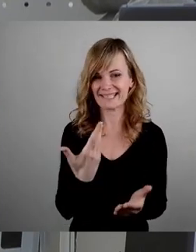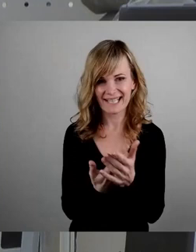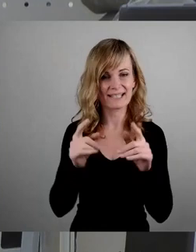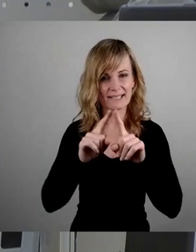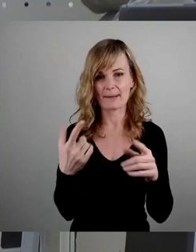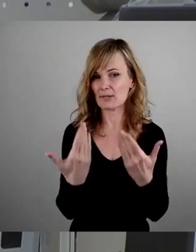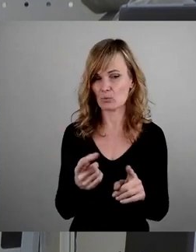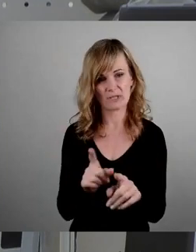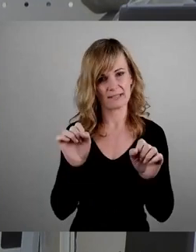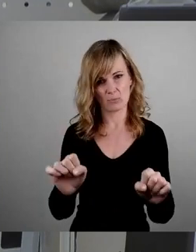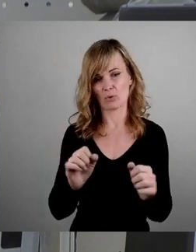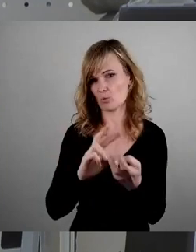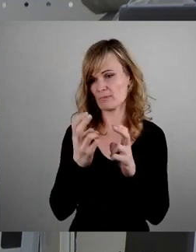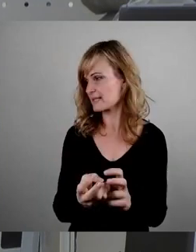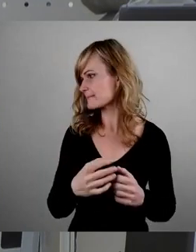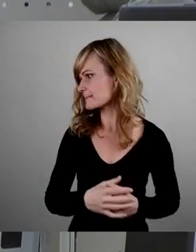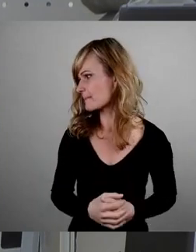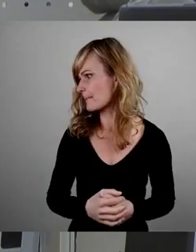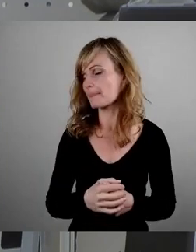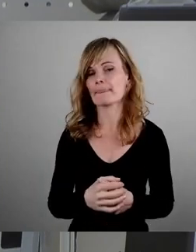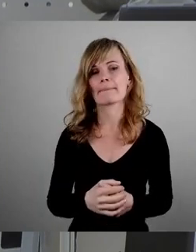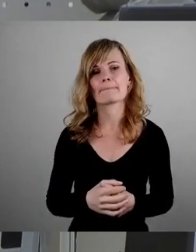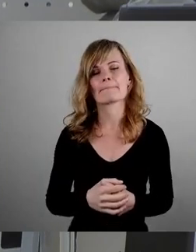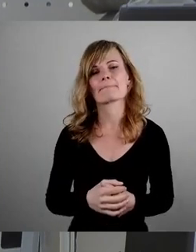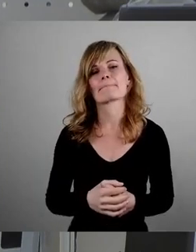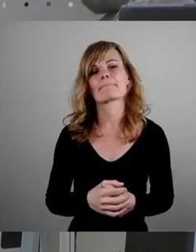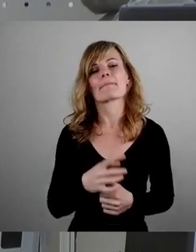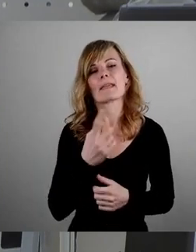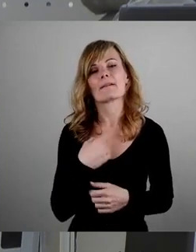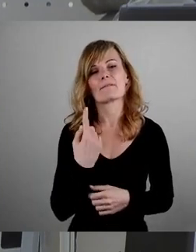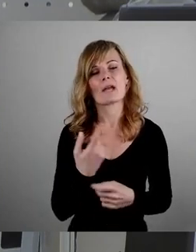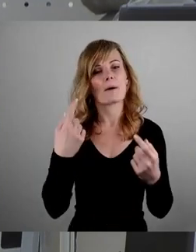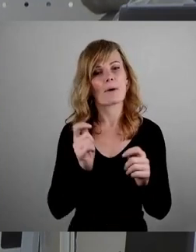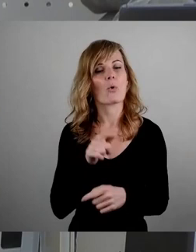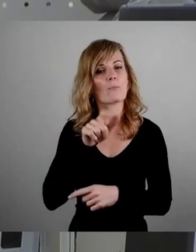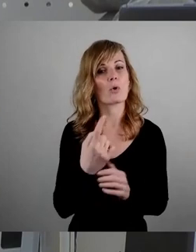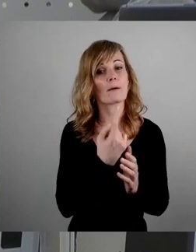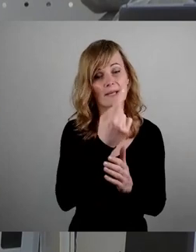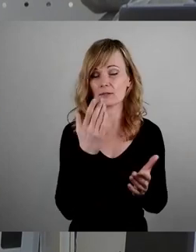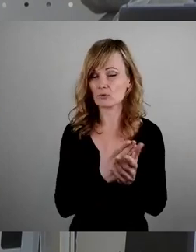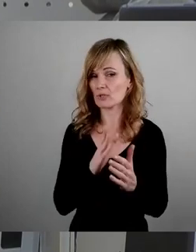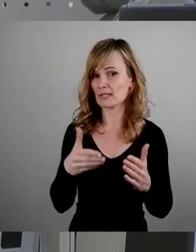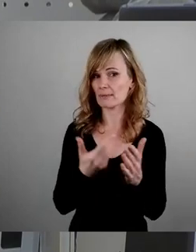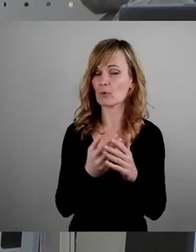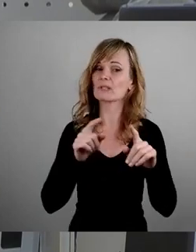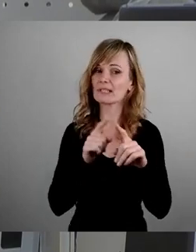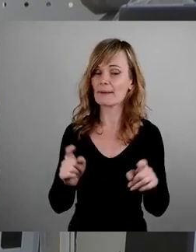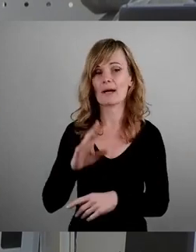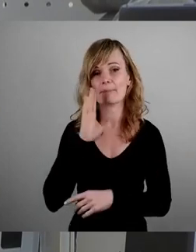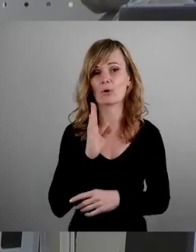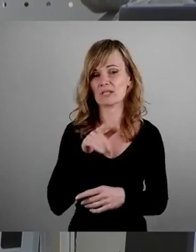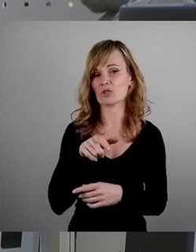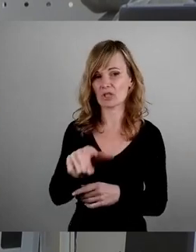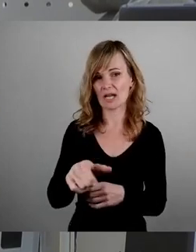machbar. Und wir haben dem Baubürgermeister ja angeboten, bei dem Thema Bautzener Straße durch Loschwitz